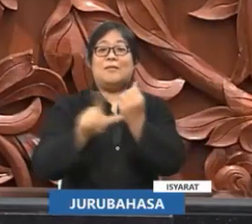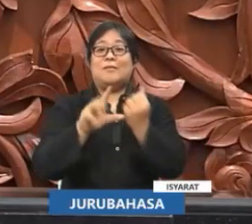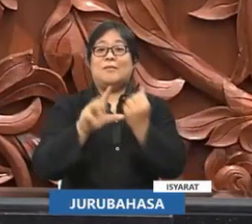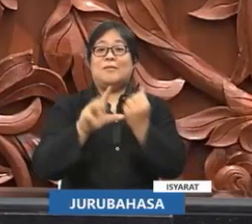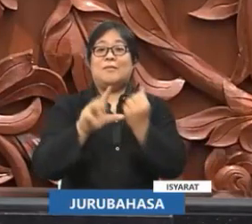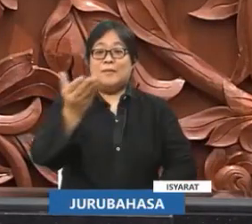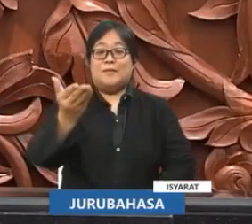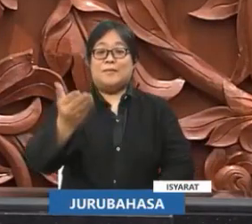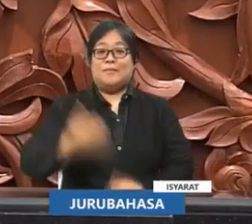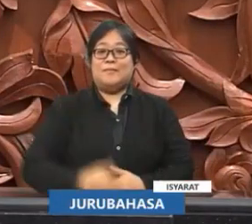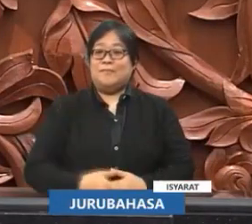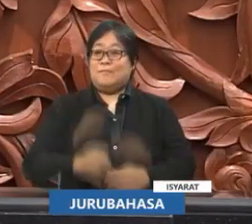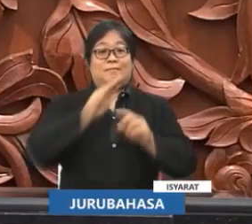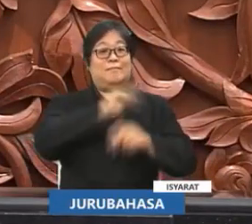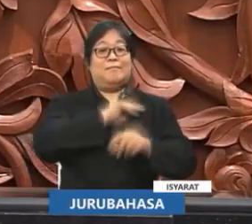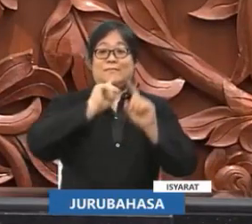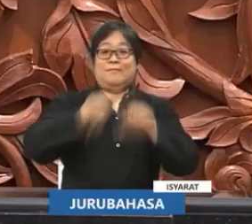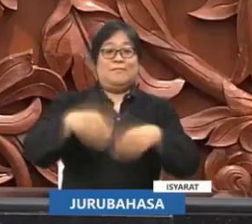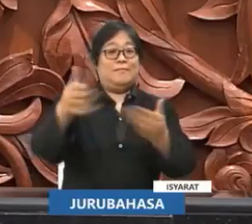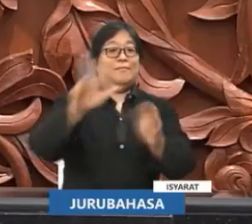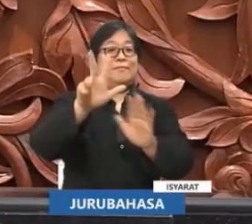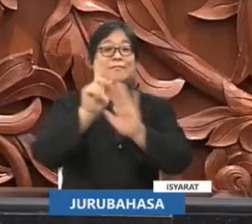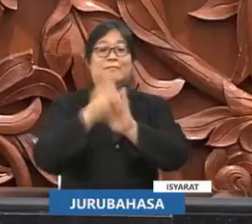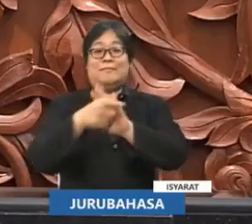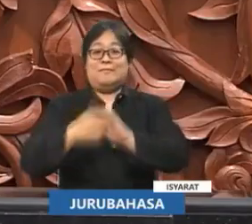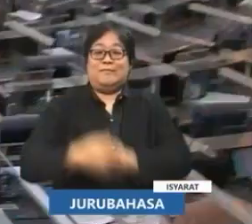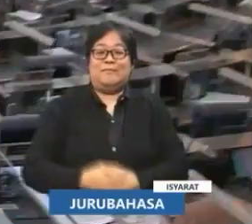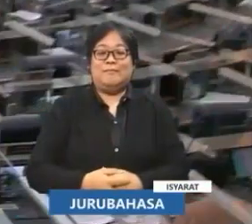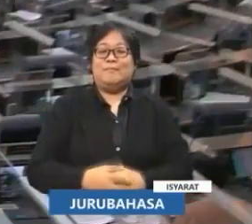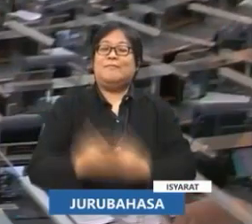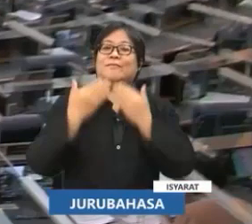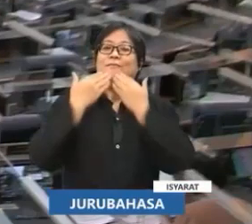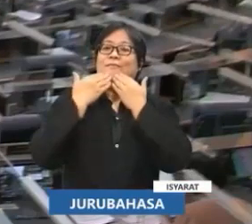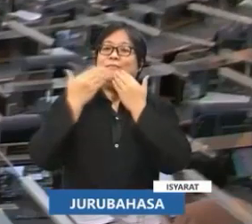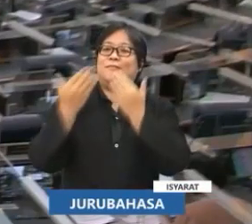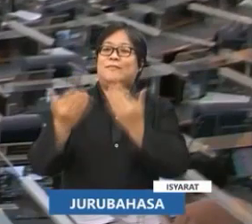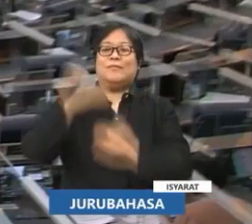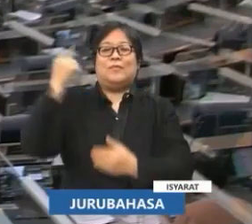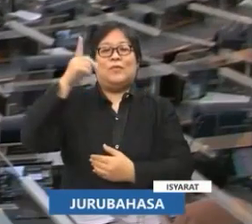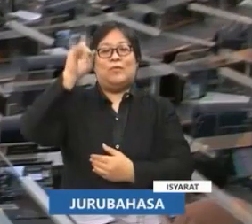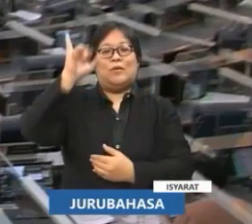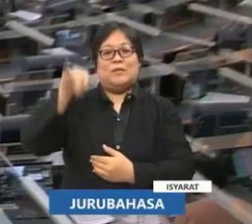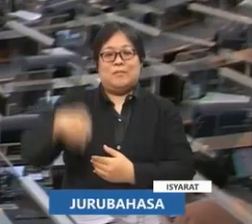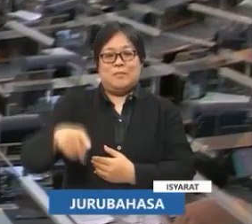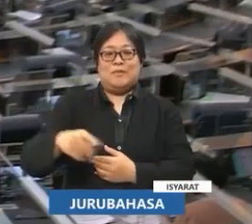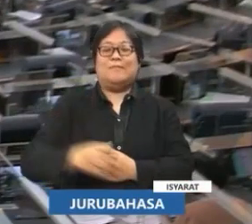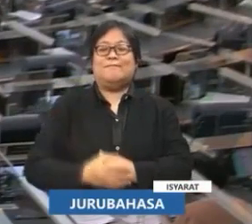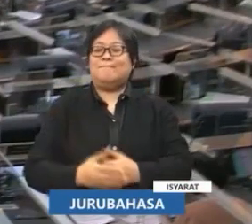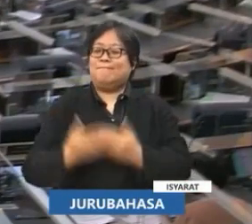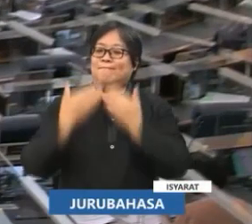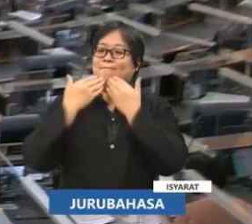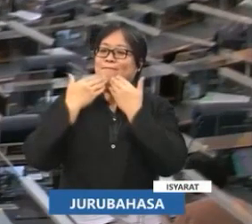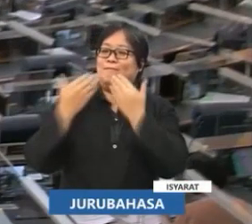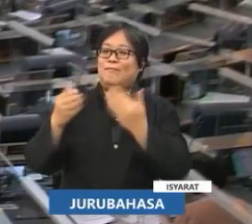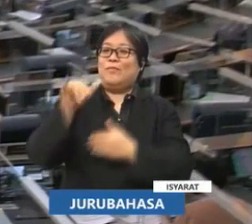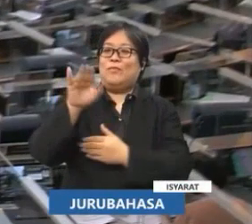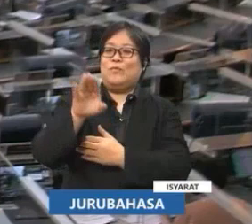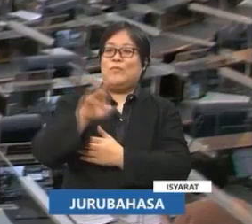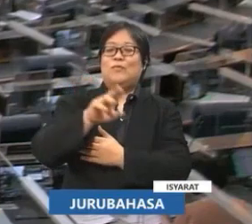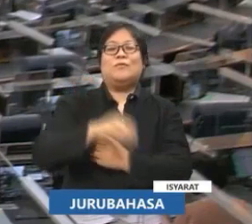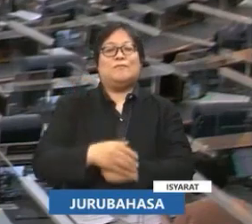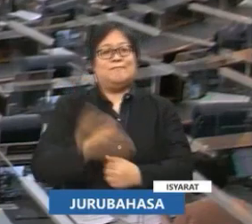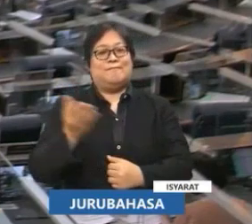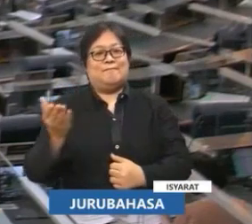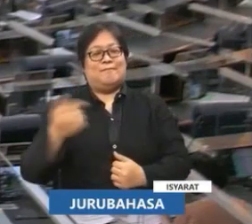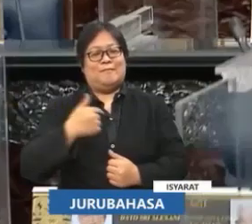Hamid. Sila Menteri menjawab. 3 minit. Terima kasih Tuan Yang Dipertua. Terima kasih kepada Yang Berhormat Julau.